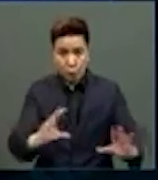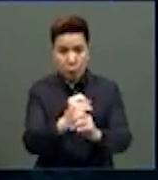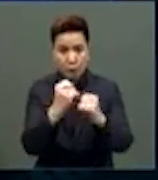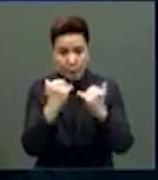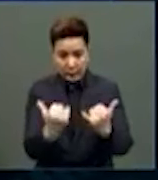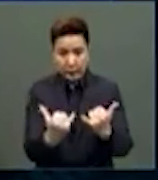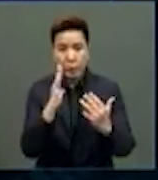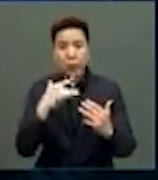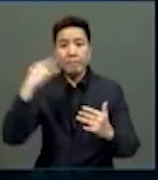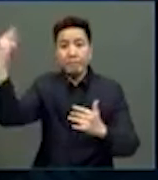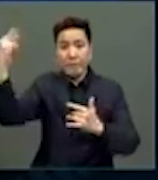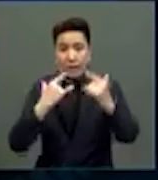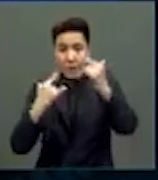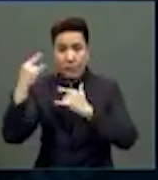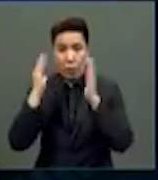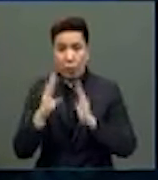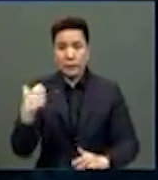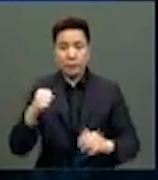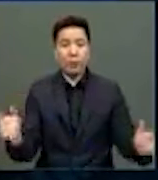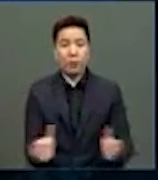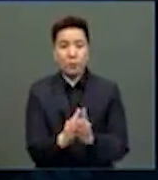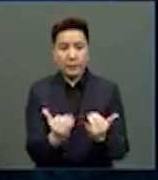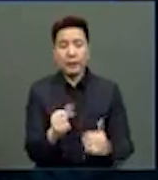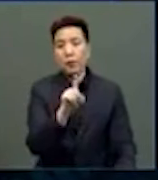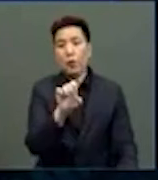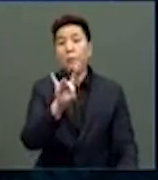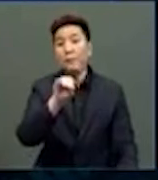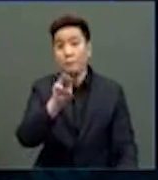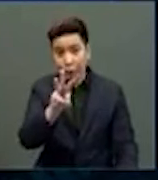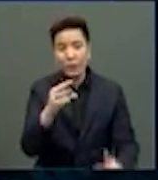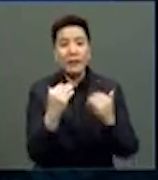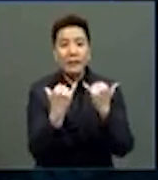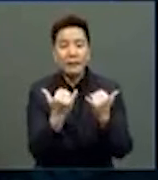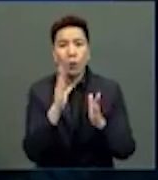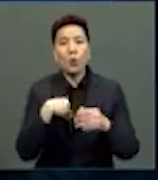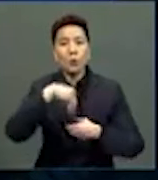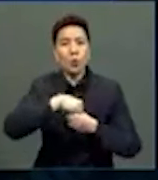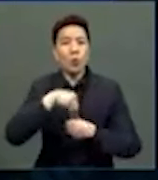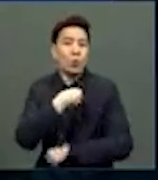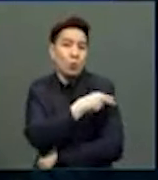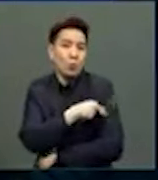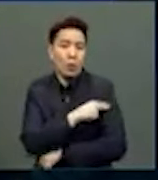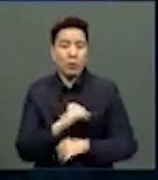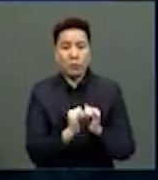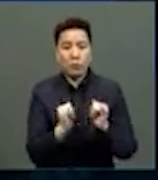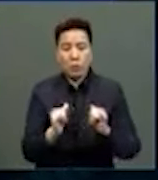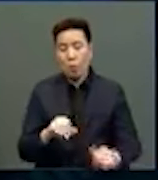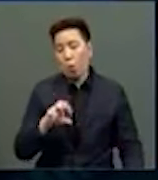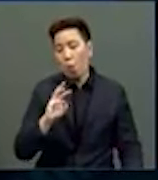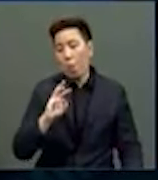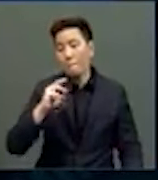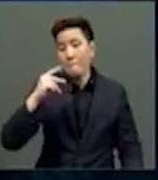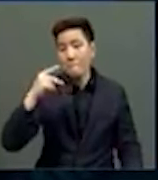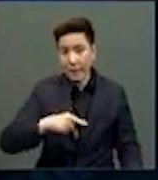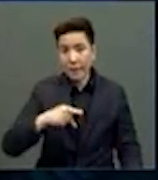กับผู้ที่เดินทางจากต่างประเทศอีกสิบปรายก็เป็น 186นะคะผู้ที่ยังรักษาอยู่ตอนนี้ 6068